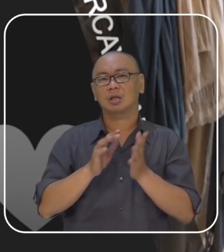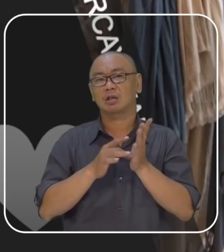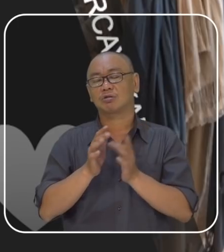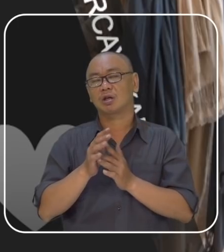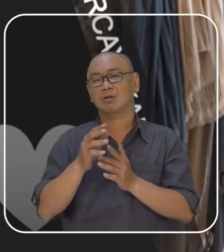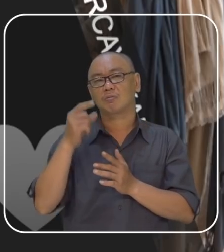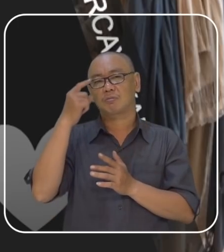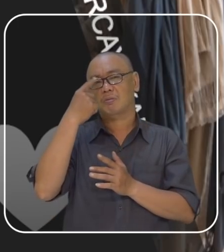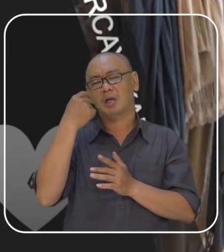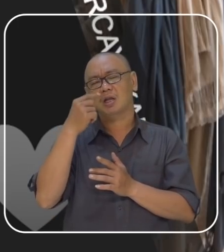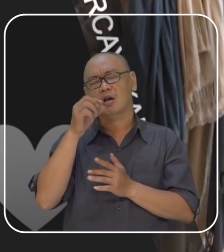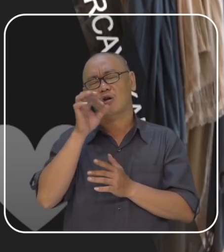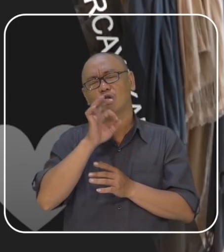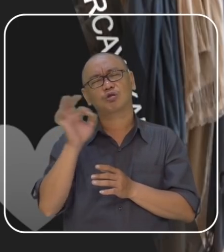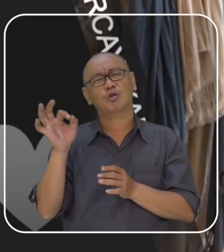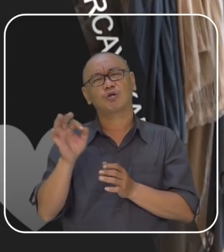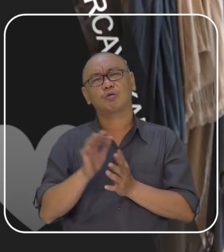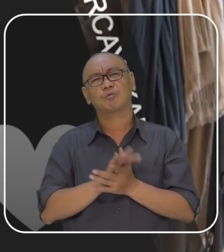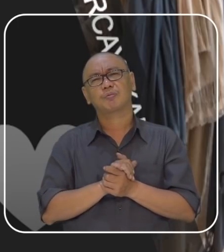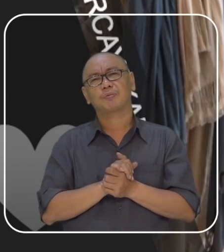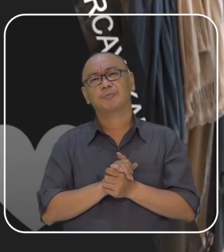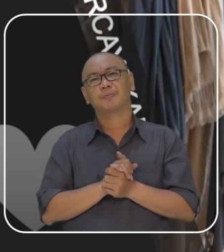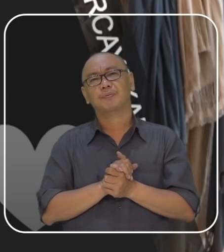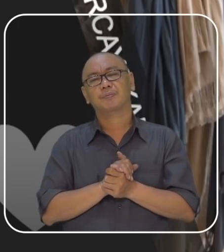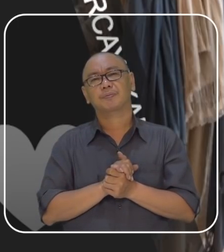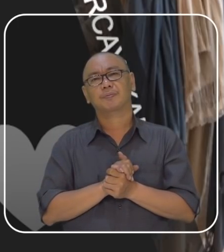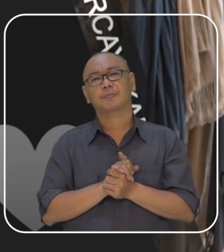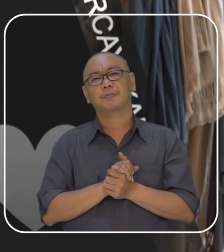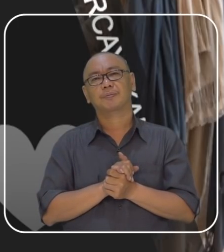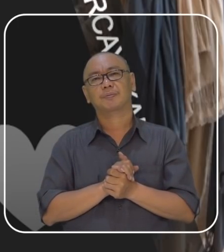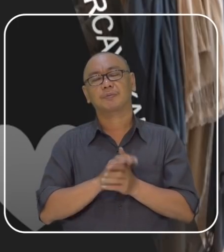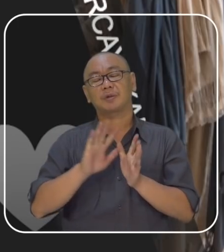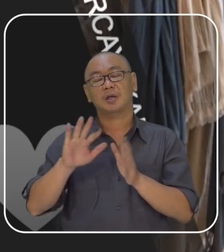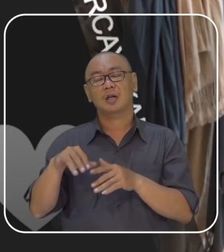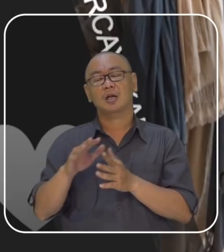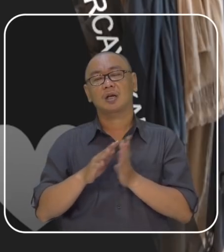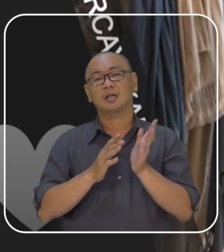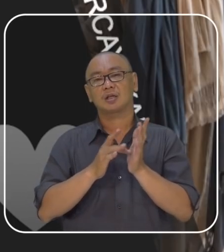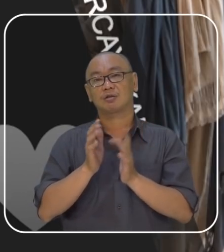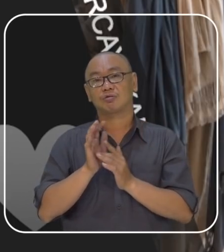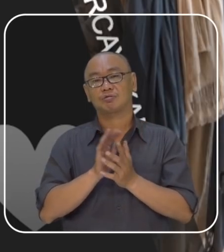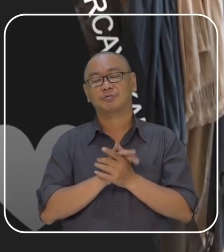kosong, tanpa pengertian, dan sudah barang pasti akan meninggalkan Yesus.